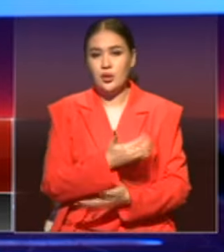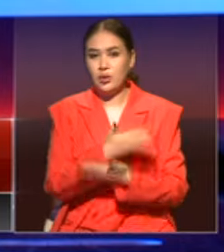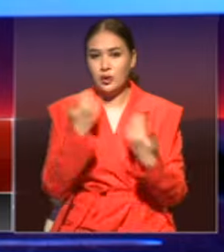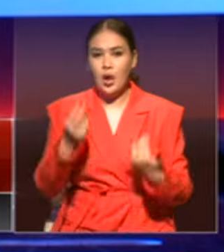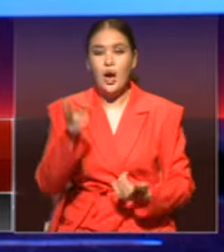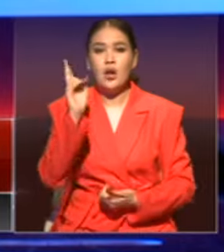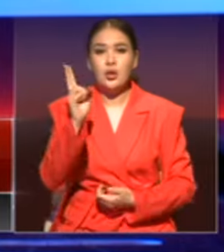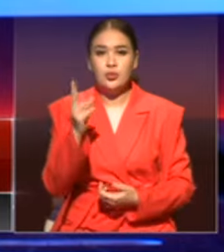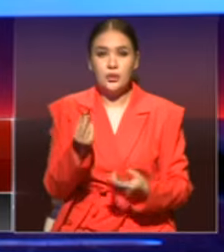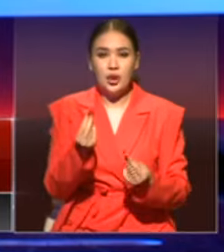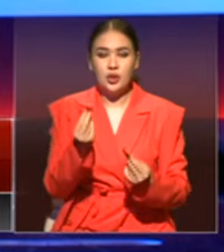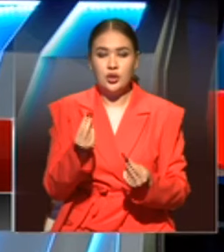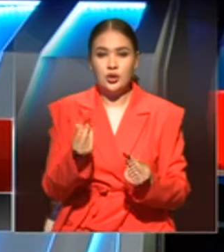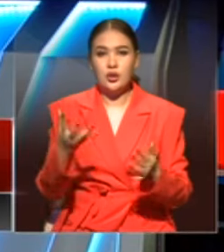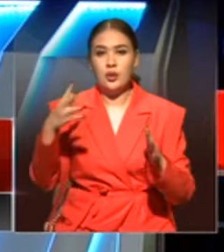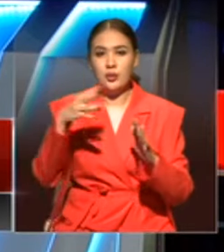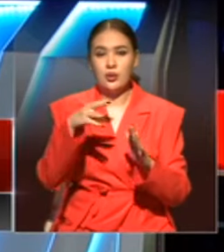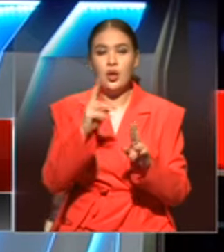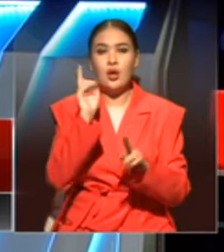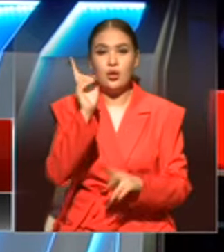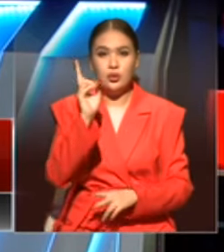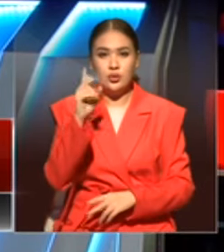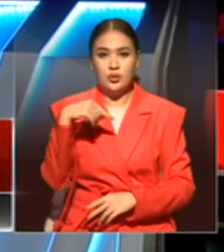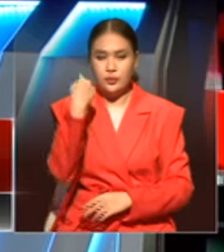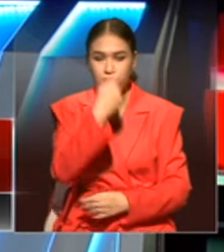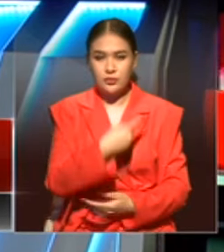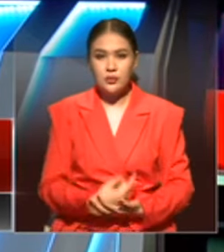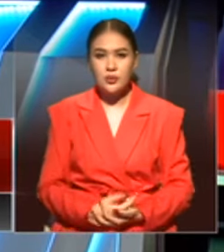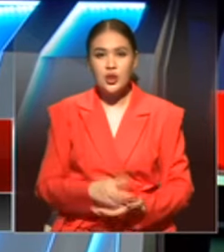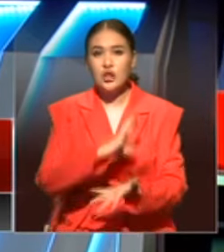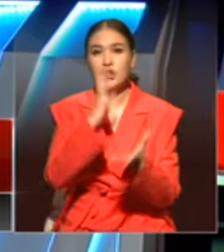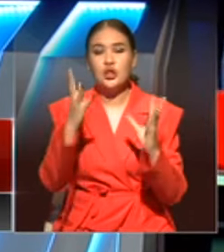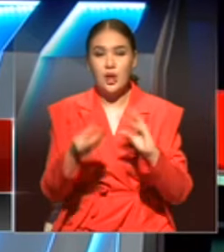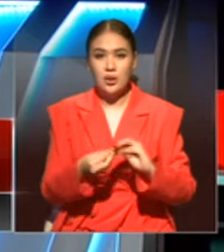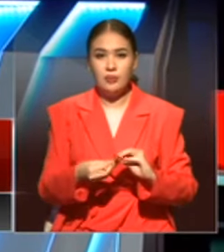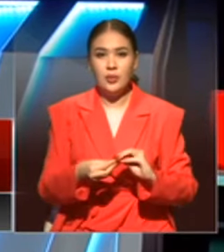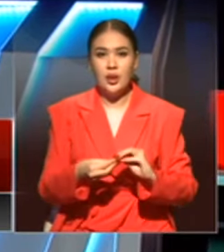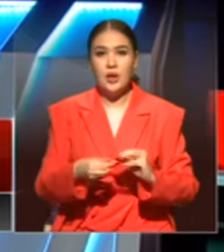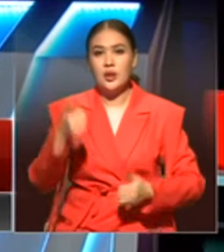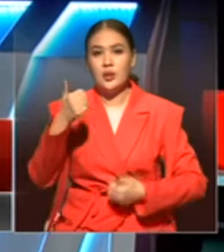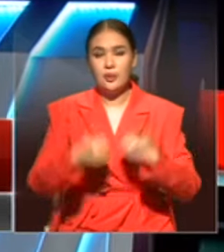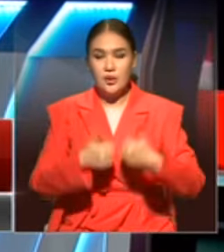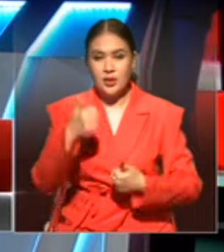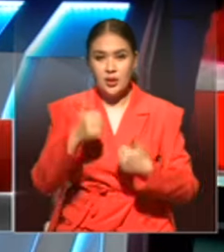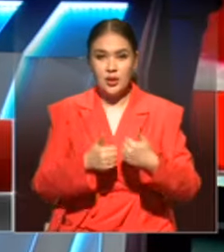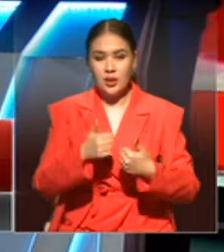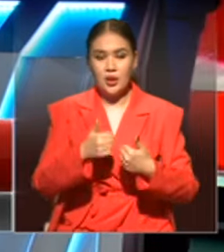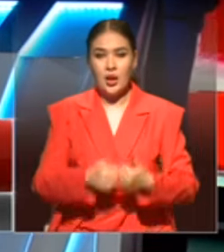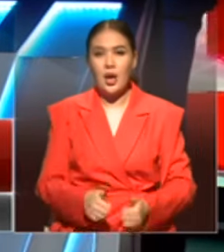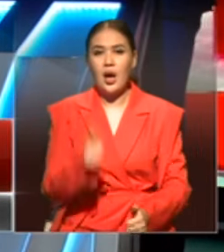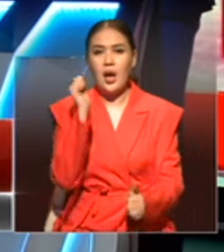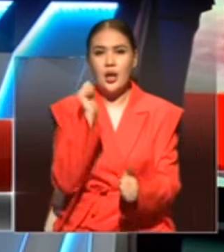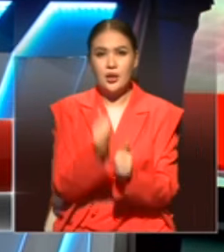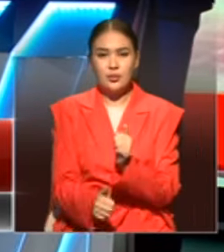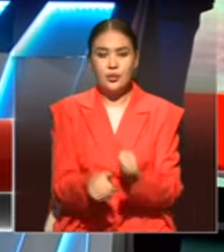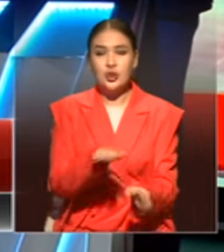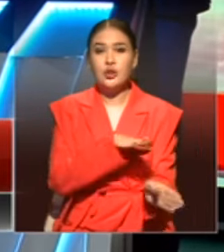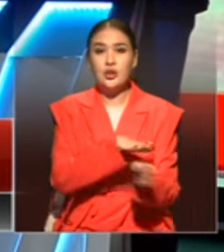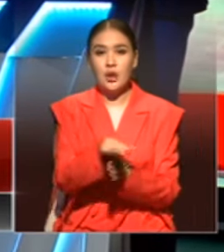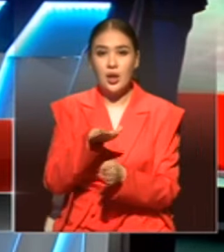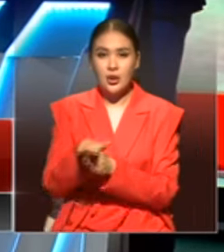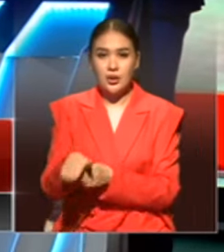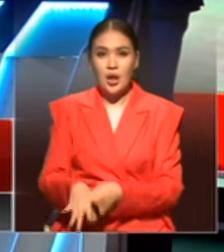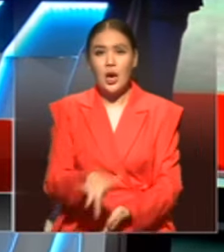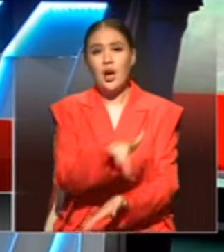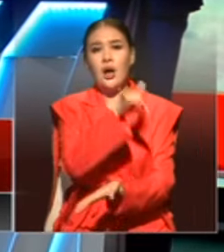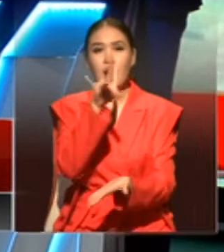қалтасына барады, және қалай игеріледі? Жақсы. Жалпы сала бәсекелік ортада. Әрбір жергілікті атқарушы орган, яғни